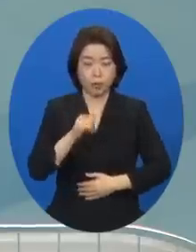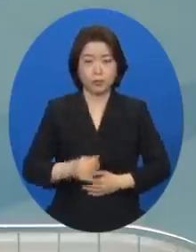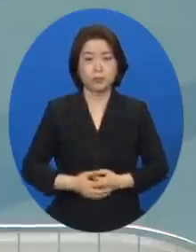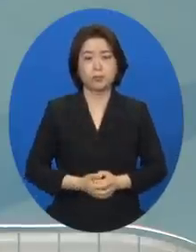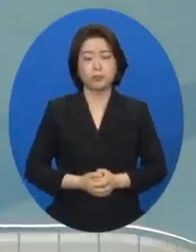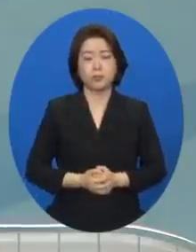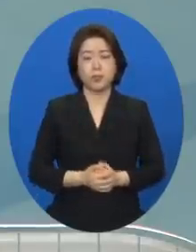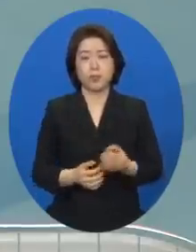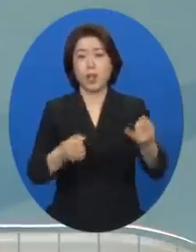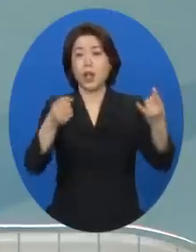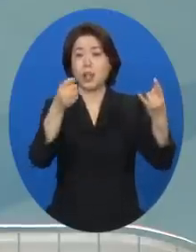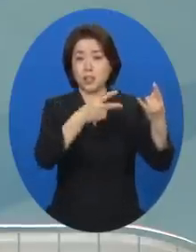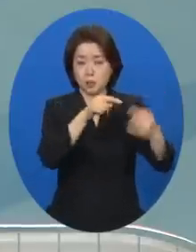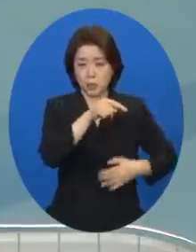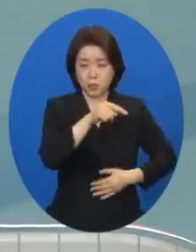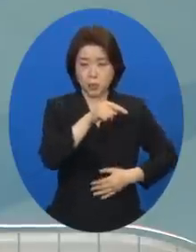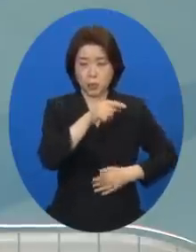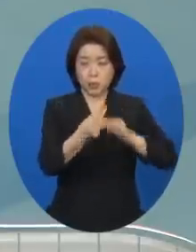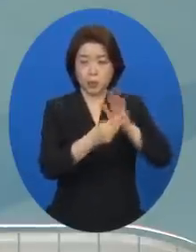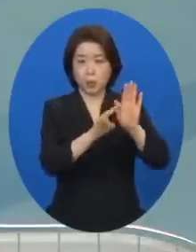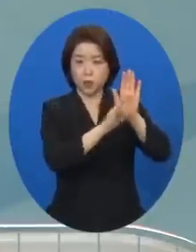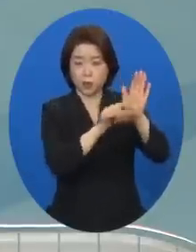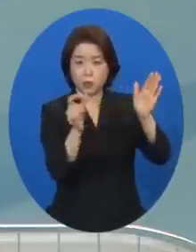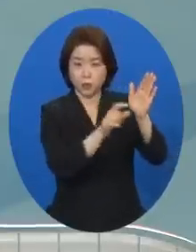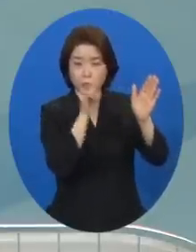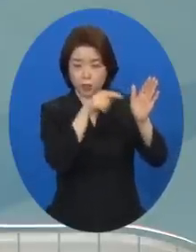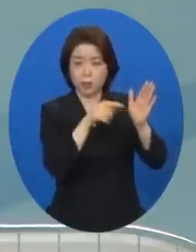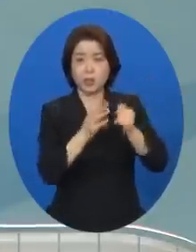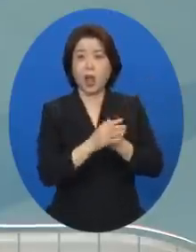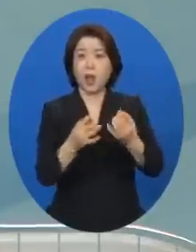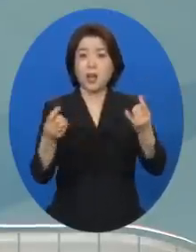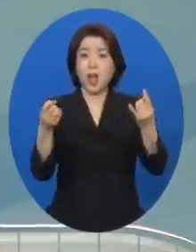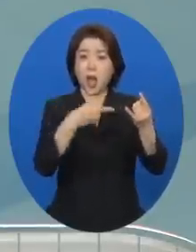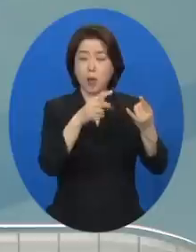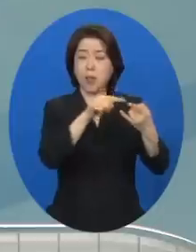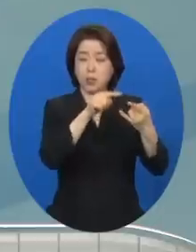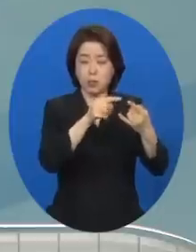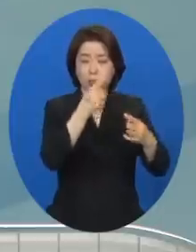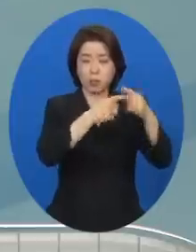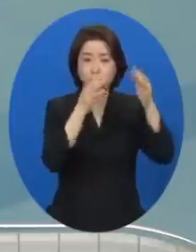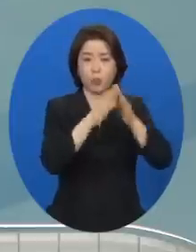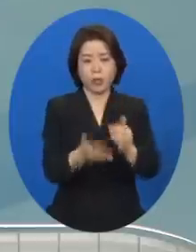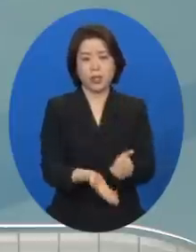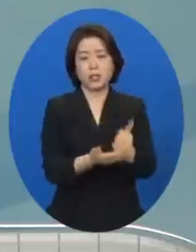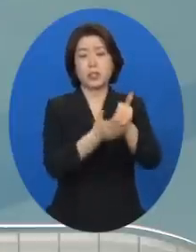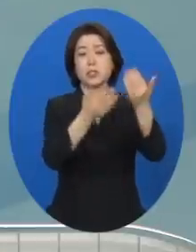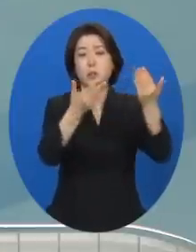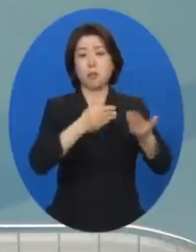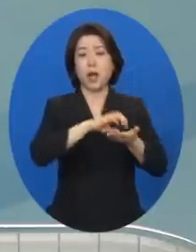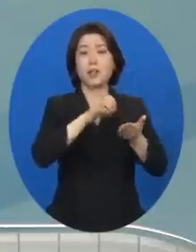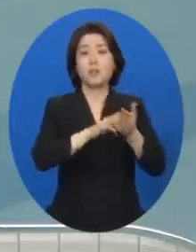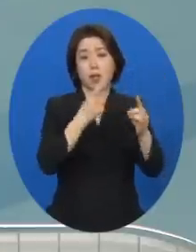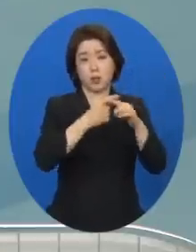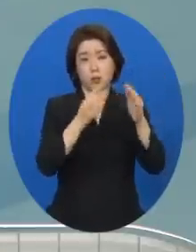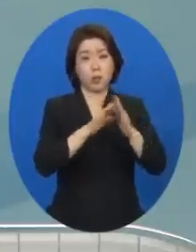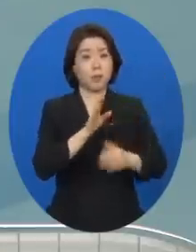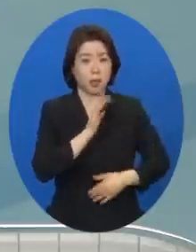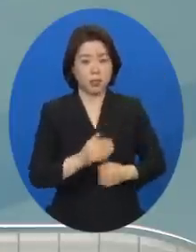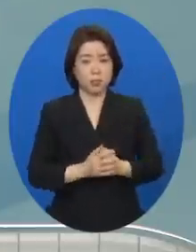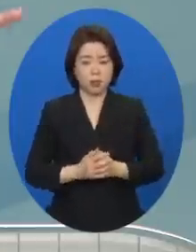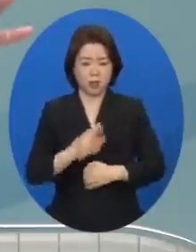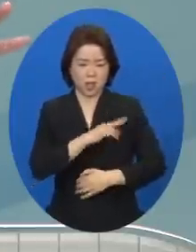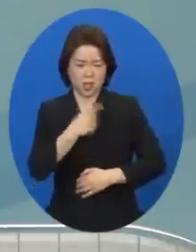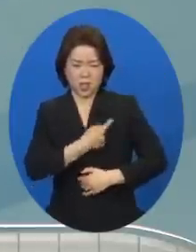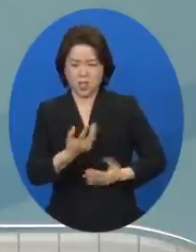에베소 교회 요한계시록에 나오는 애 펫을 교회는 정말 칭찬 받을만한 교회였습니다 이단들이